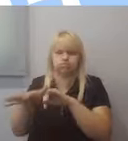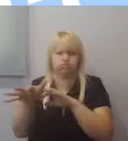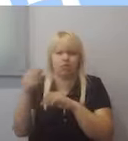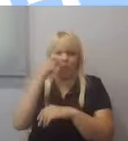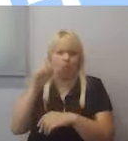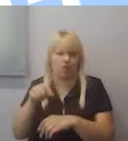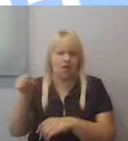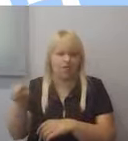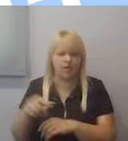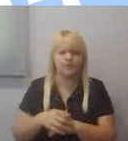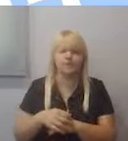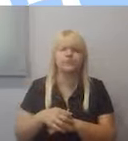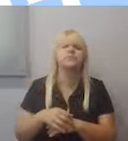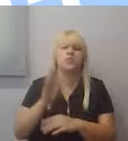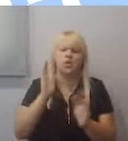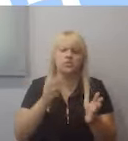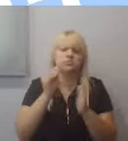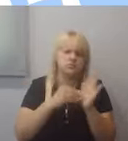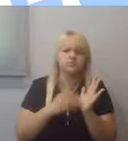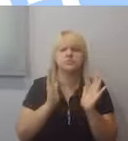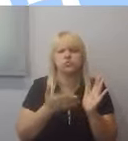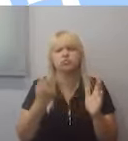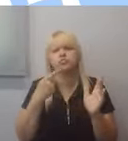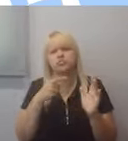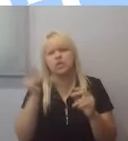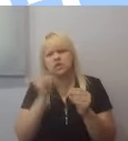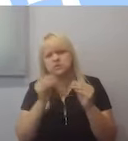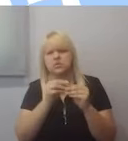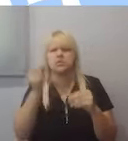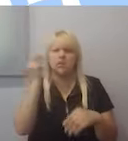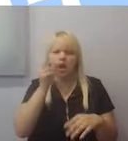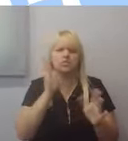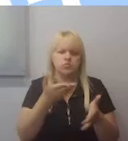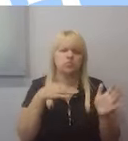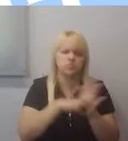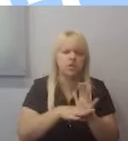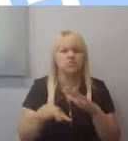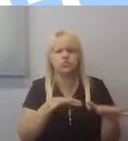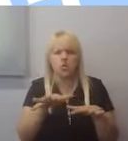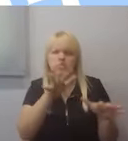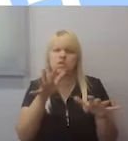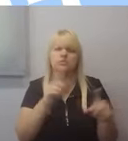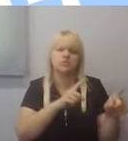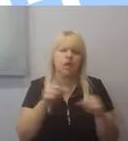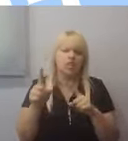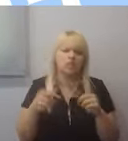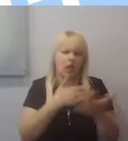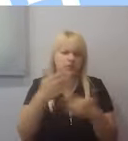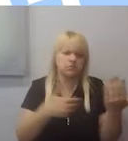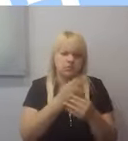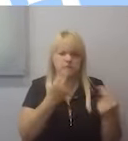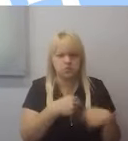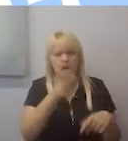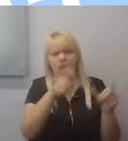būs iekšēji 10 mācībās mēs piedalīsimies ko organizē sadarbības partneri un arī paši uzveidosim